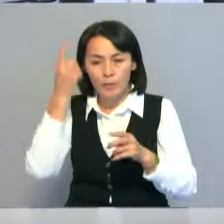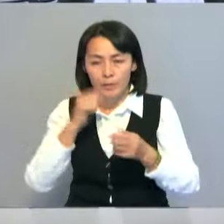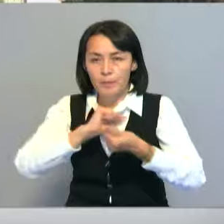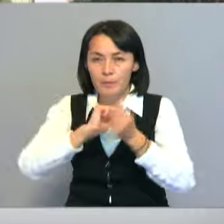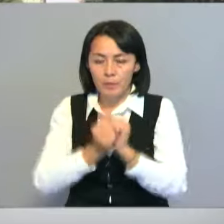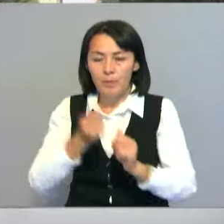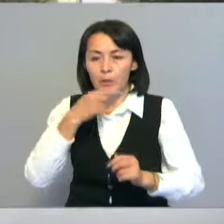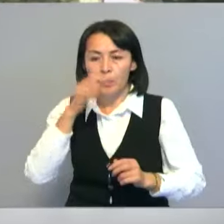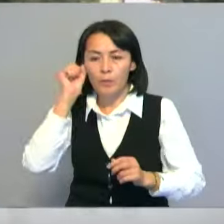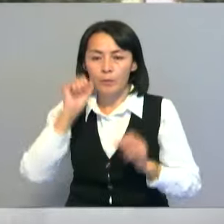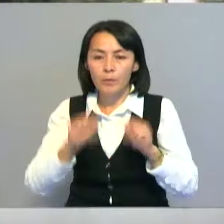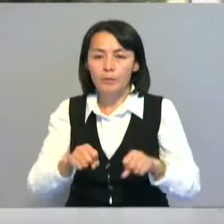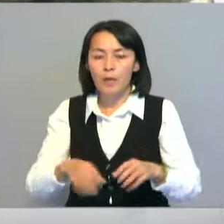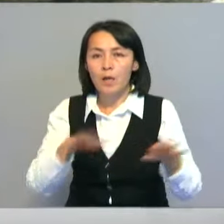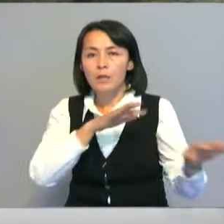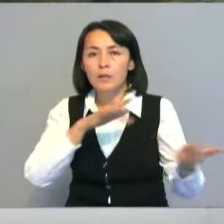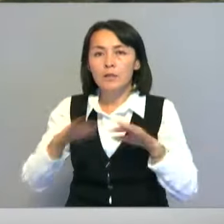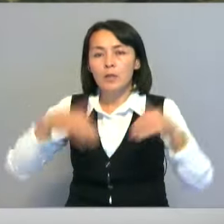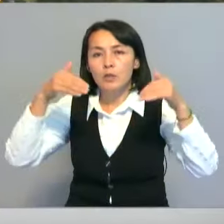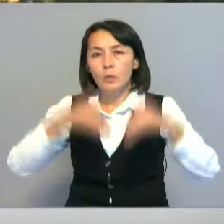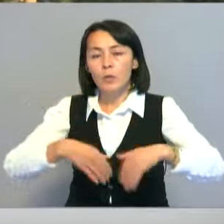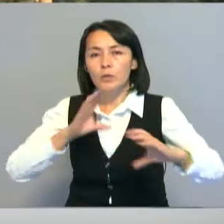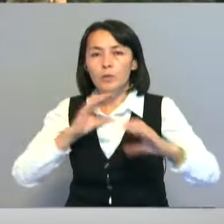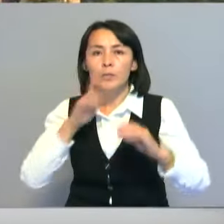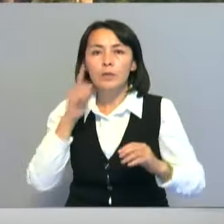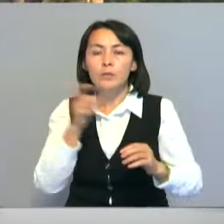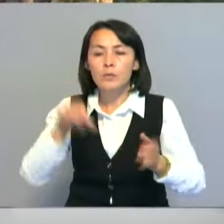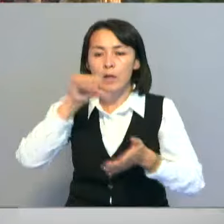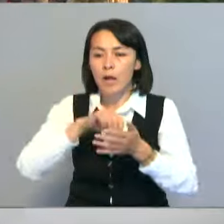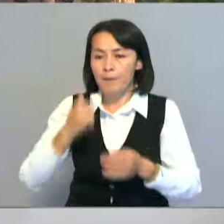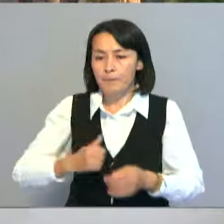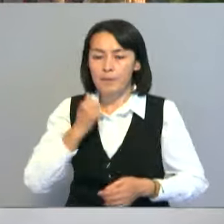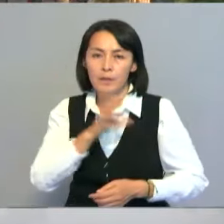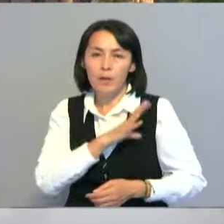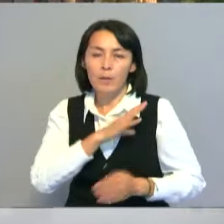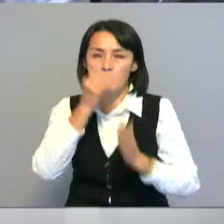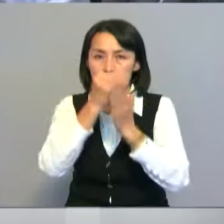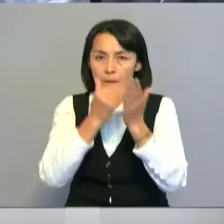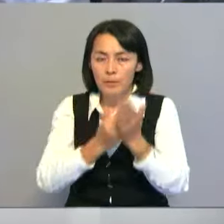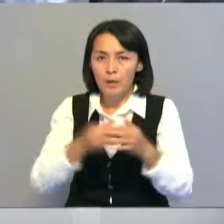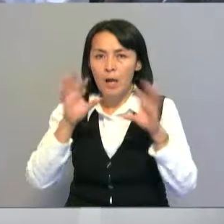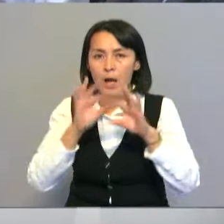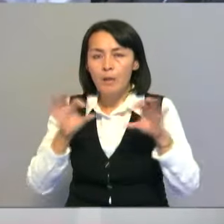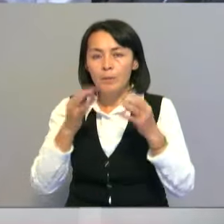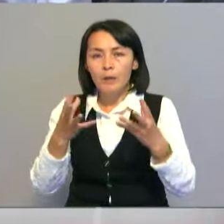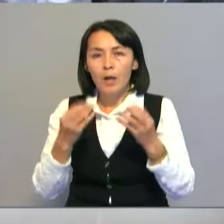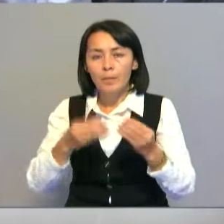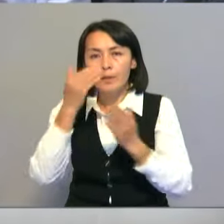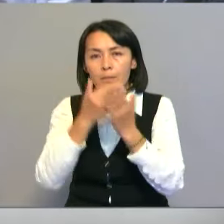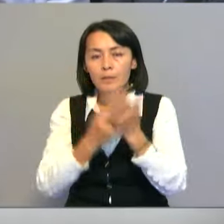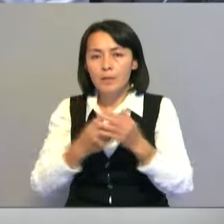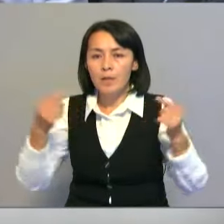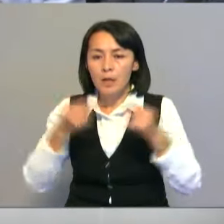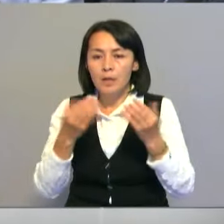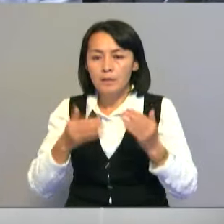десем болады. Шараға колледж университет студенттері қатысып белсенділік танытты. Референдум жайлы ақпарат алып, тың мәліметтерге